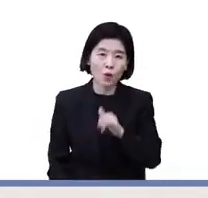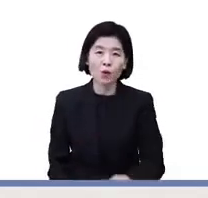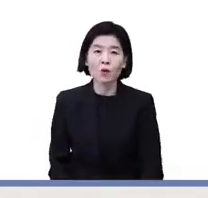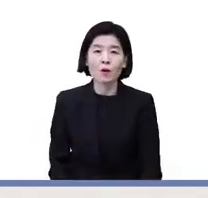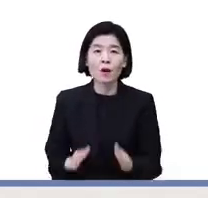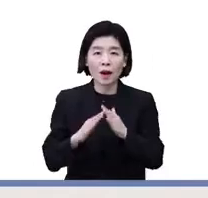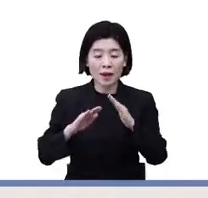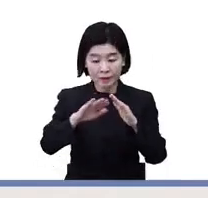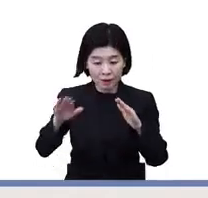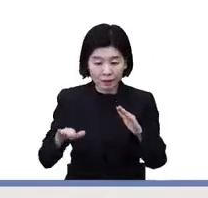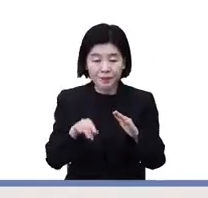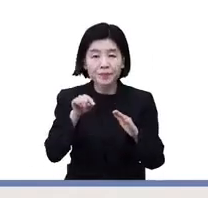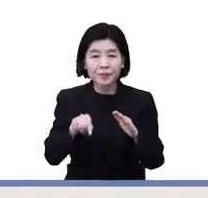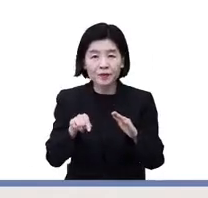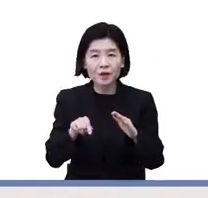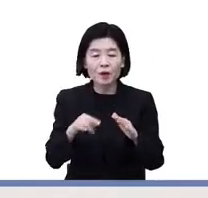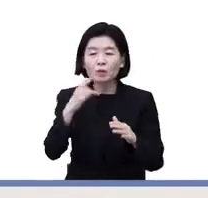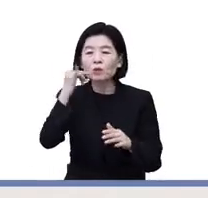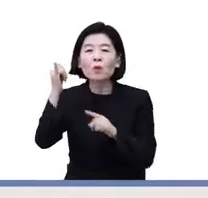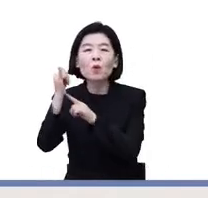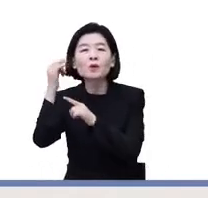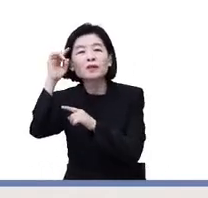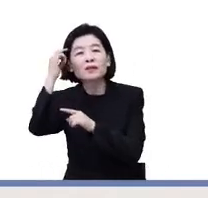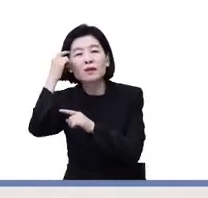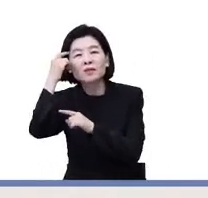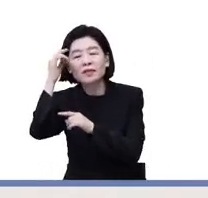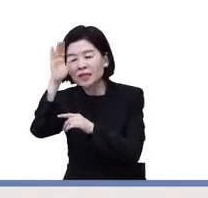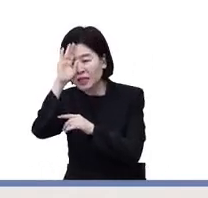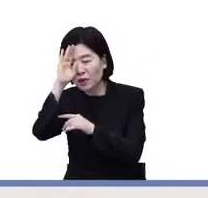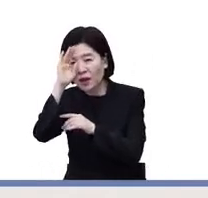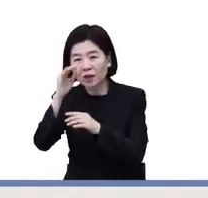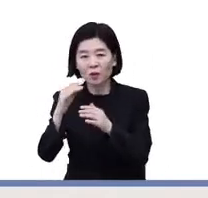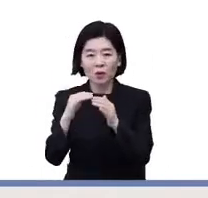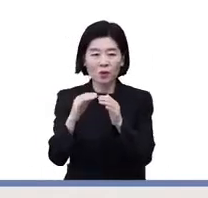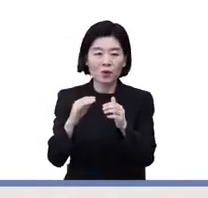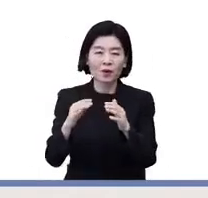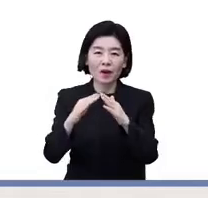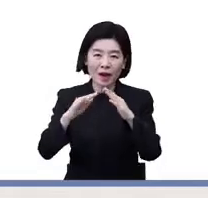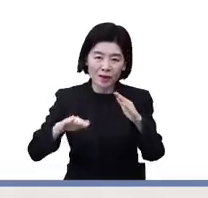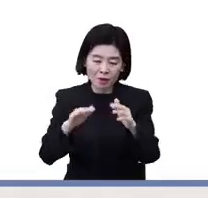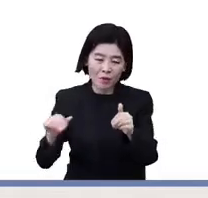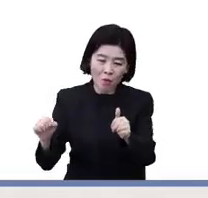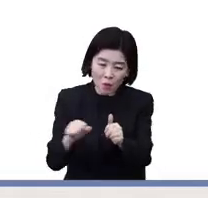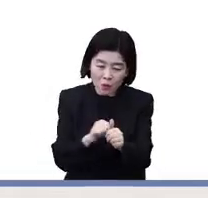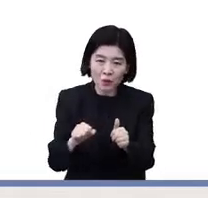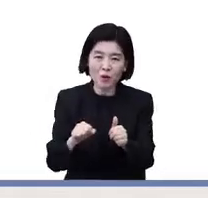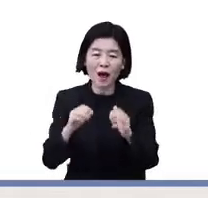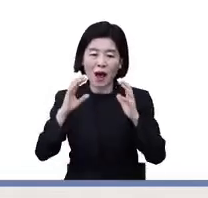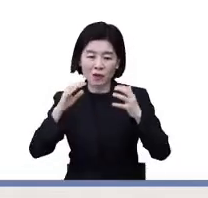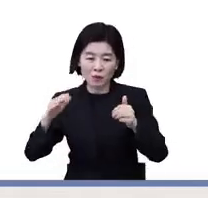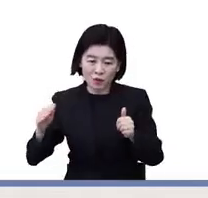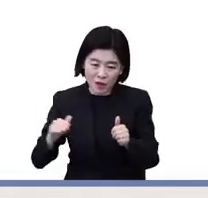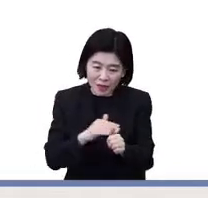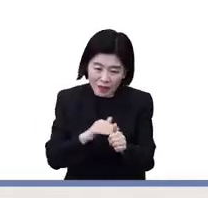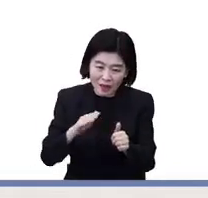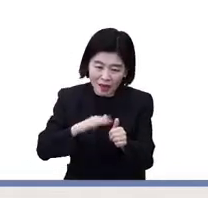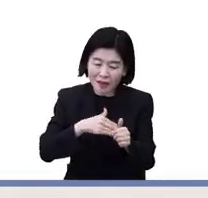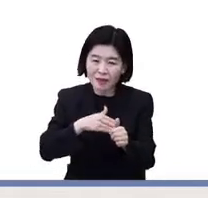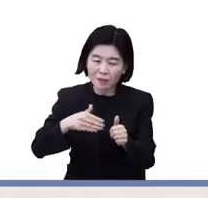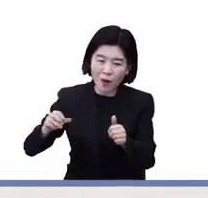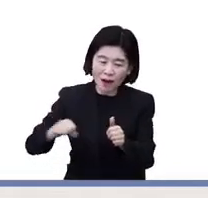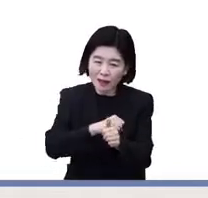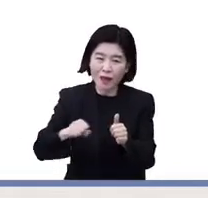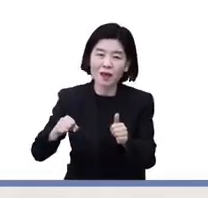가정적 요인의 경우에는 부모의 정신과 질환, 가정폭력, 아동학대 방임, 가족 중 자살한 분이 계실 경우에 높아질 수